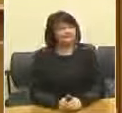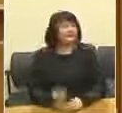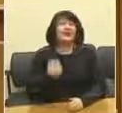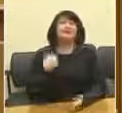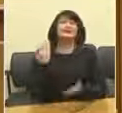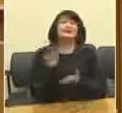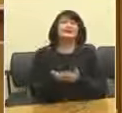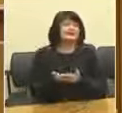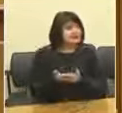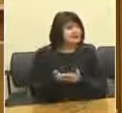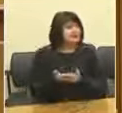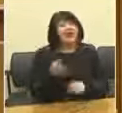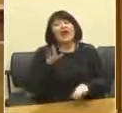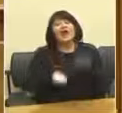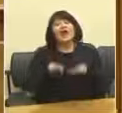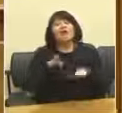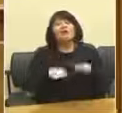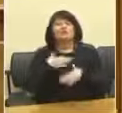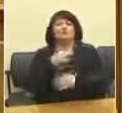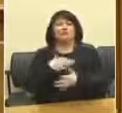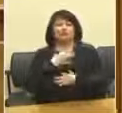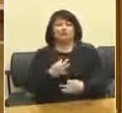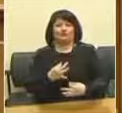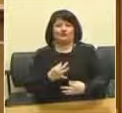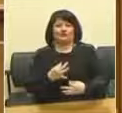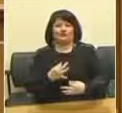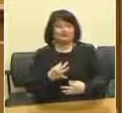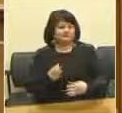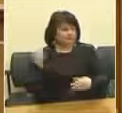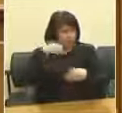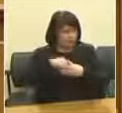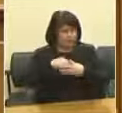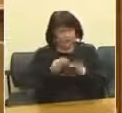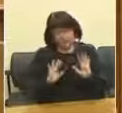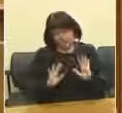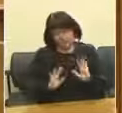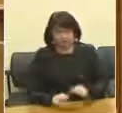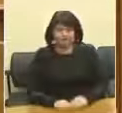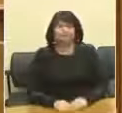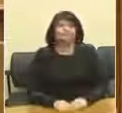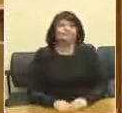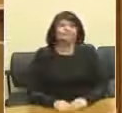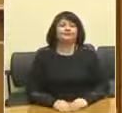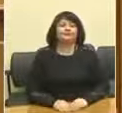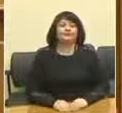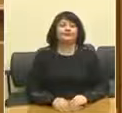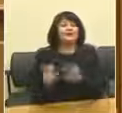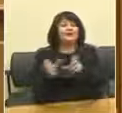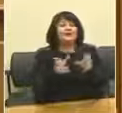ζητούμε αναλογική εκπροσώπηση στα ΜΜΕ. Στα ΜΜΕ έχετε αρχίσει